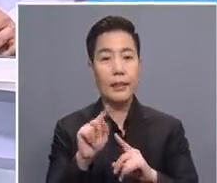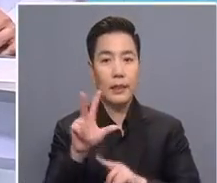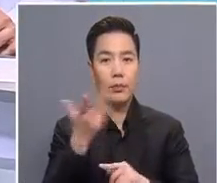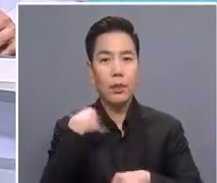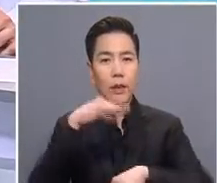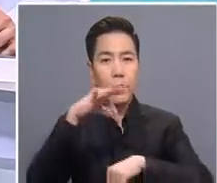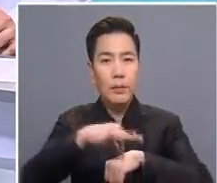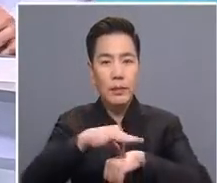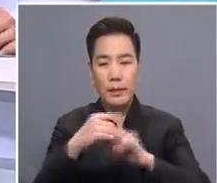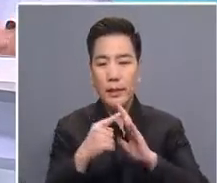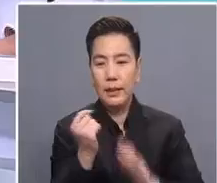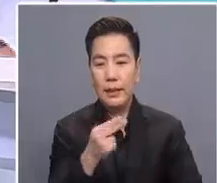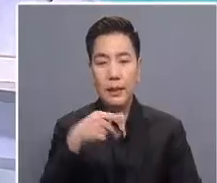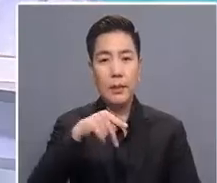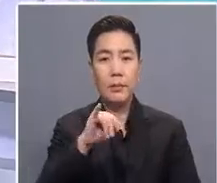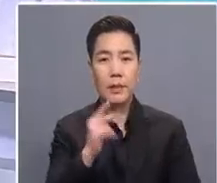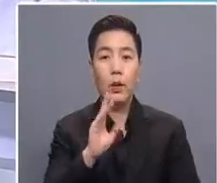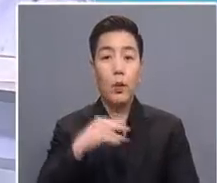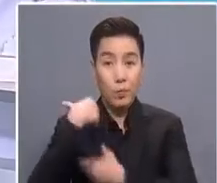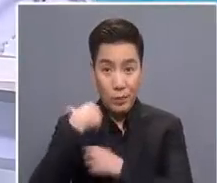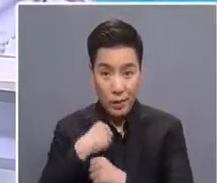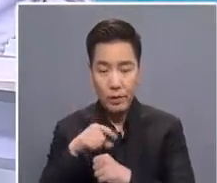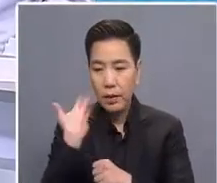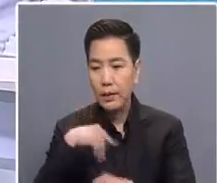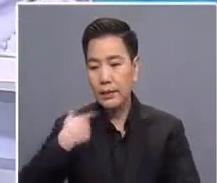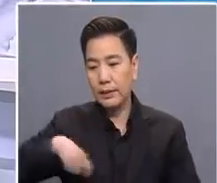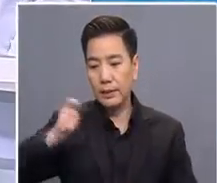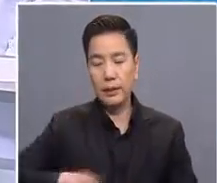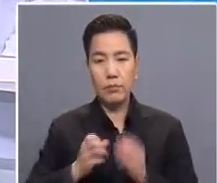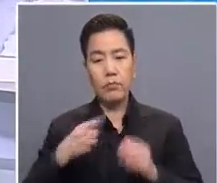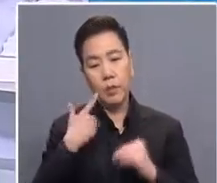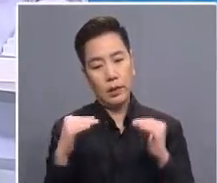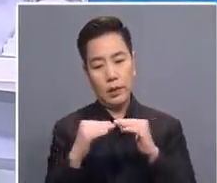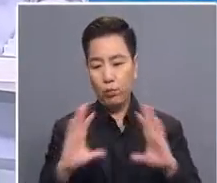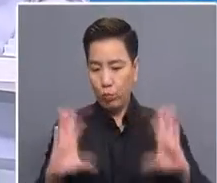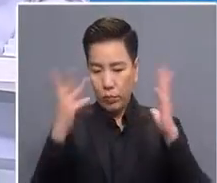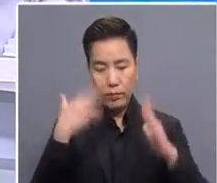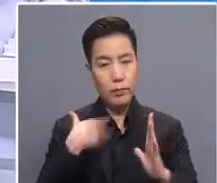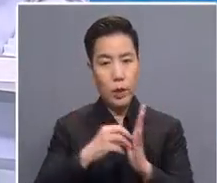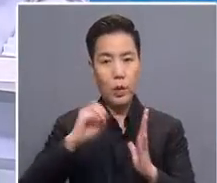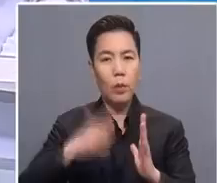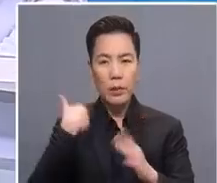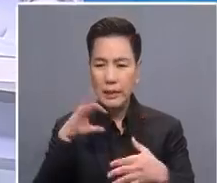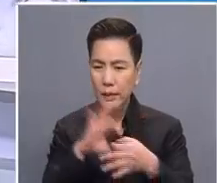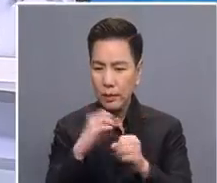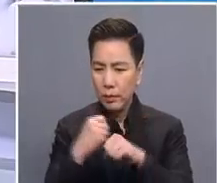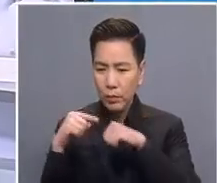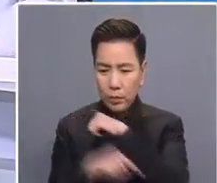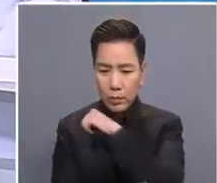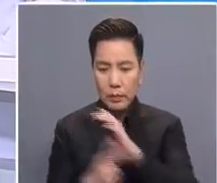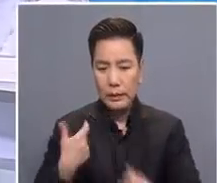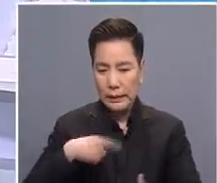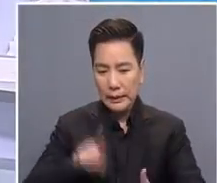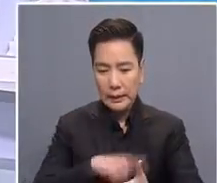ของคุณเทพไทยเสนพงศ์พรรคประชาธิปัตย์ที่ถูกศาลรัฐธรรมนูญตัดสิทธิการเลือกตั้งไปนะครับคดีเกี่ยวกับการทุจริตการเลือกตั้งเนี่ยนะ